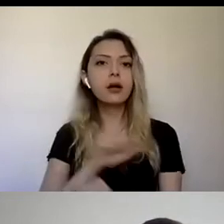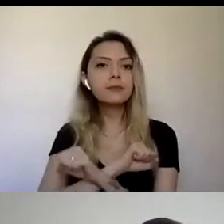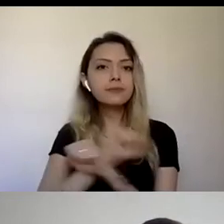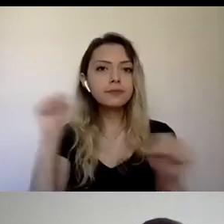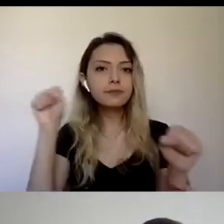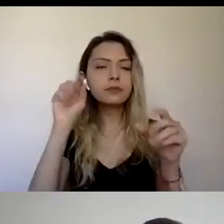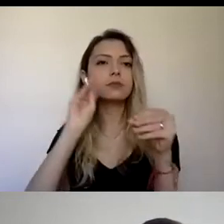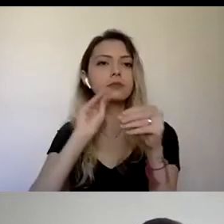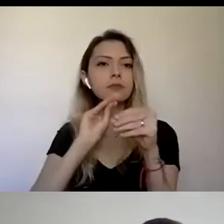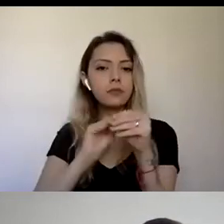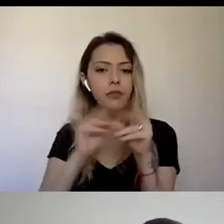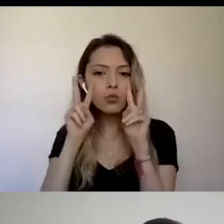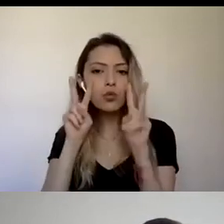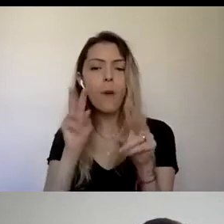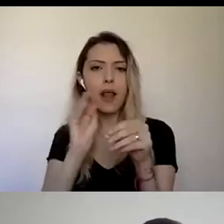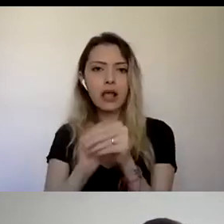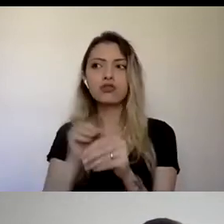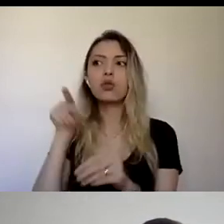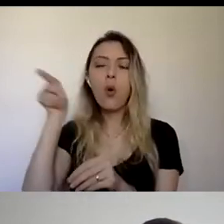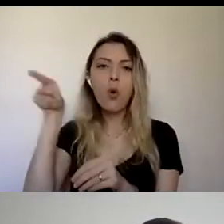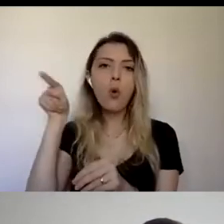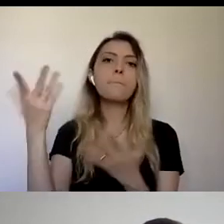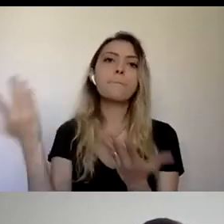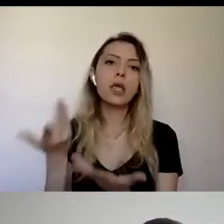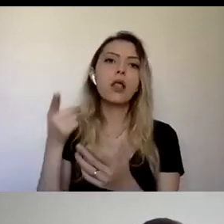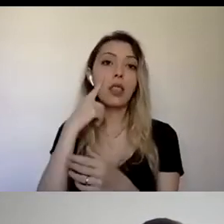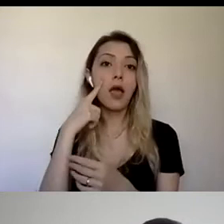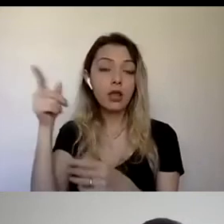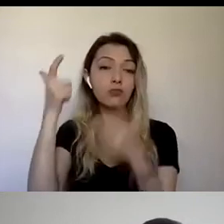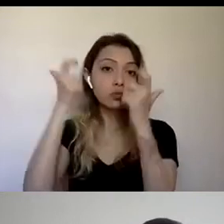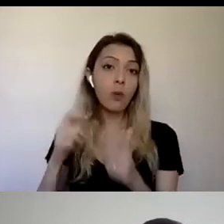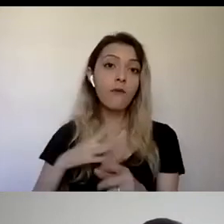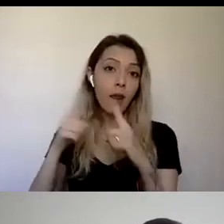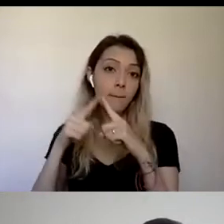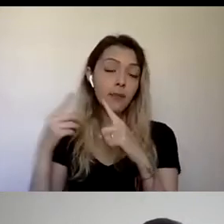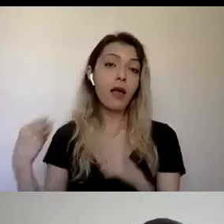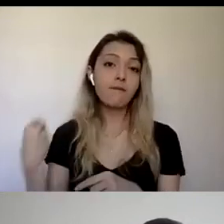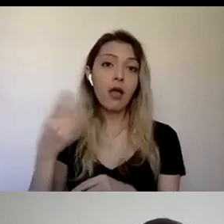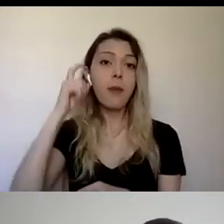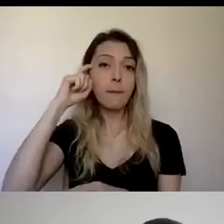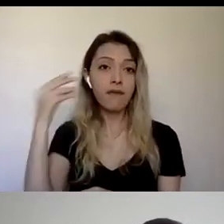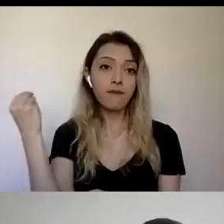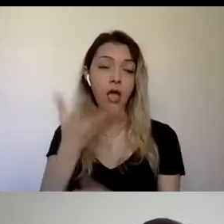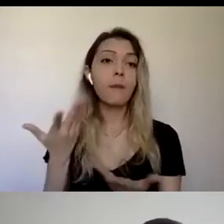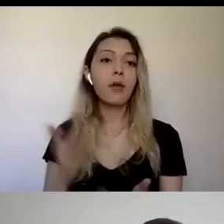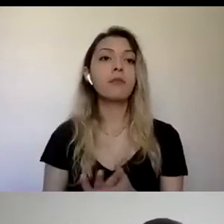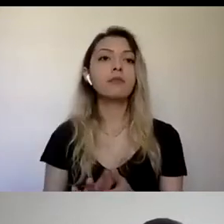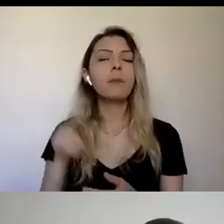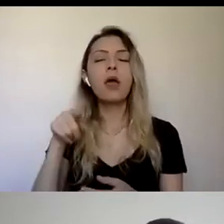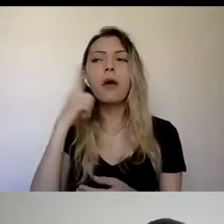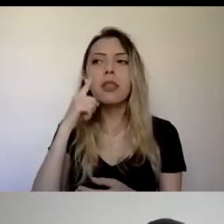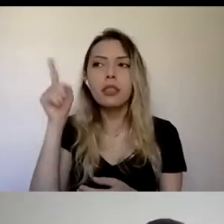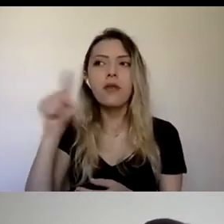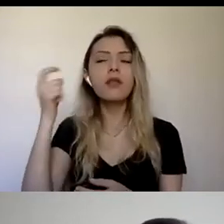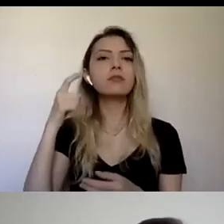için. Eğer cinsel istismarla ilgili bilgi üretmiyorsa ve bununla